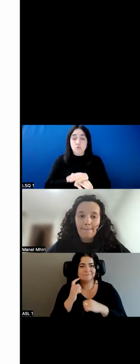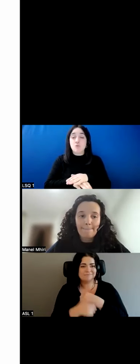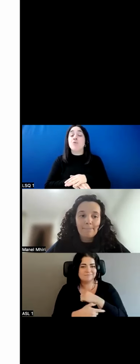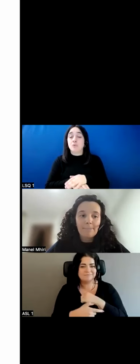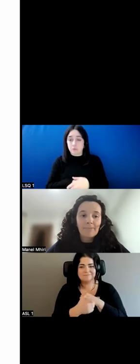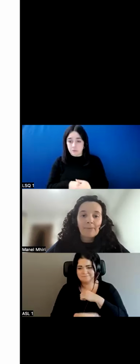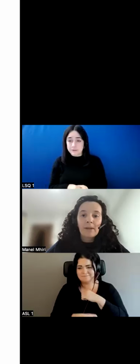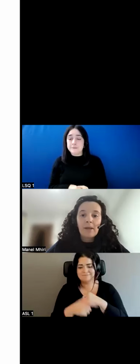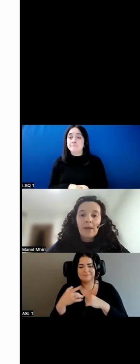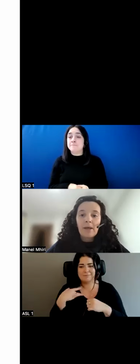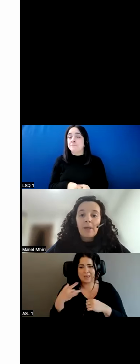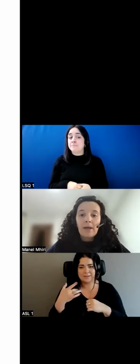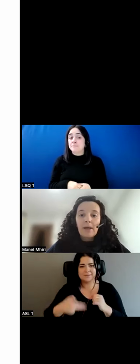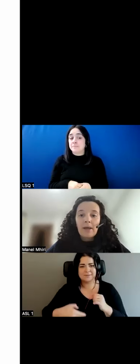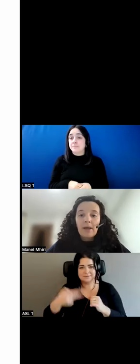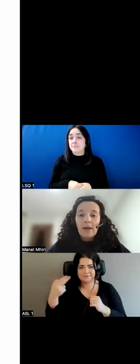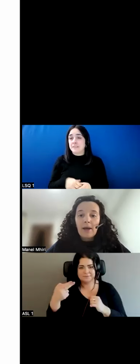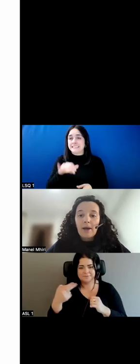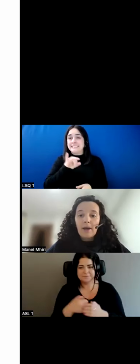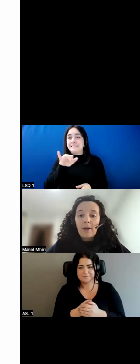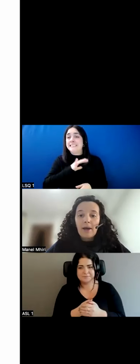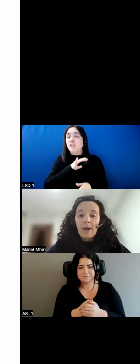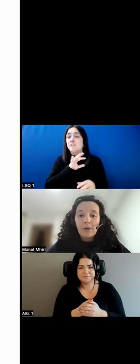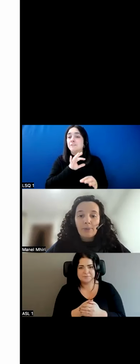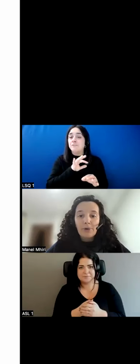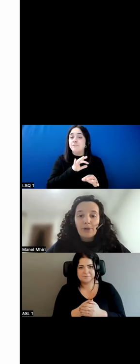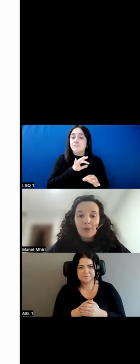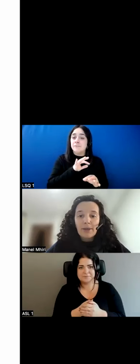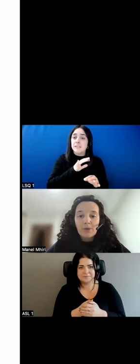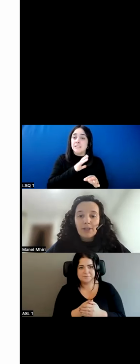de violation et d'abus très élevés.